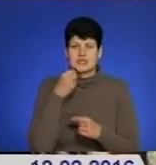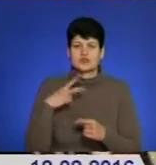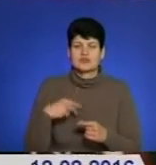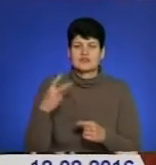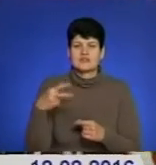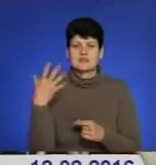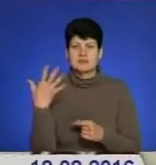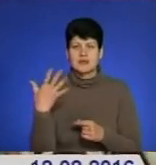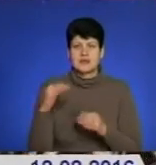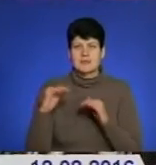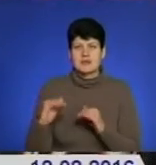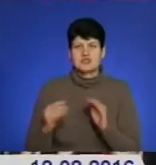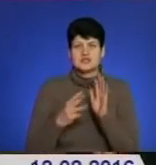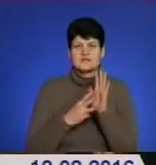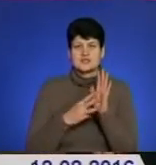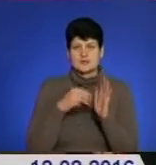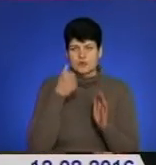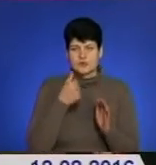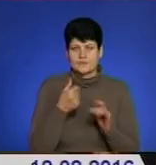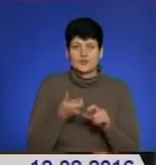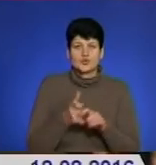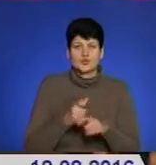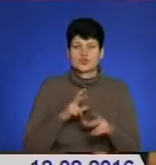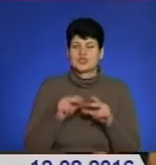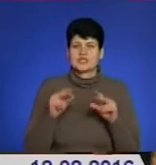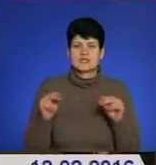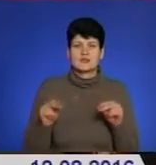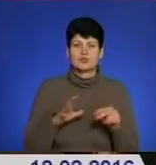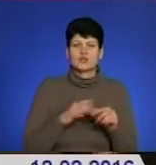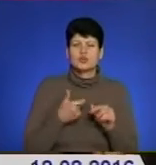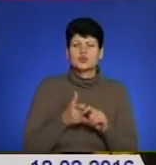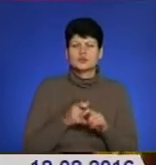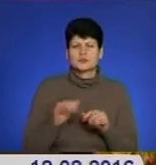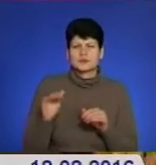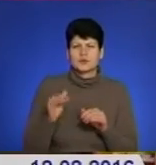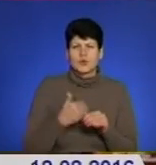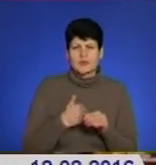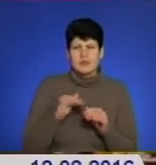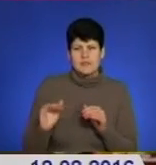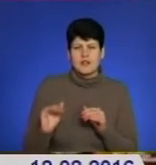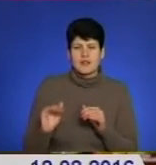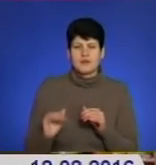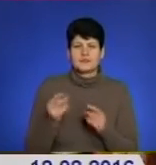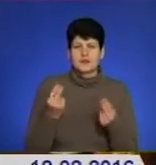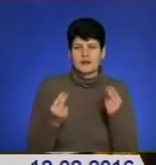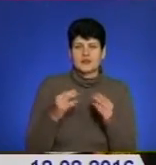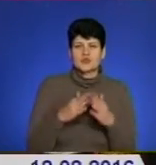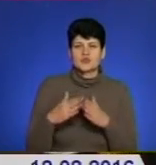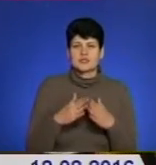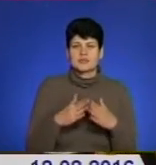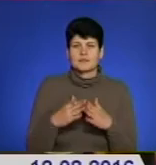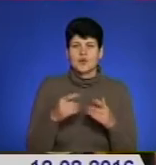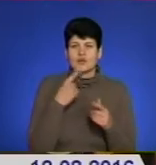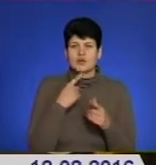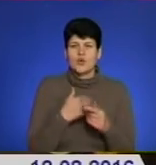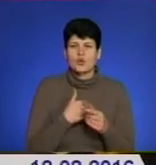25, найменшій 8 рочків. Дуже я щаслива, я дуже хотіла, як була ще мала, і колись ще як бавилася з дітьми, з сусідами, то кажу, я